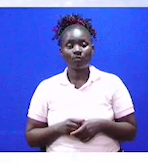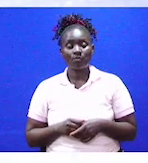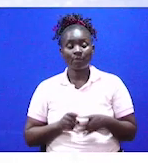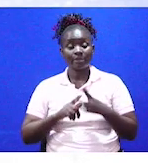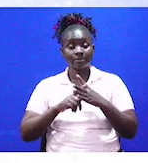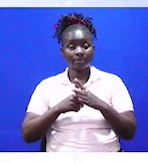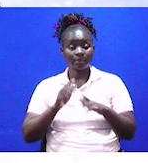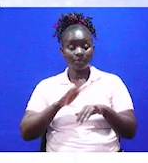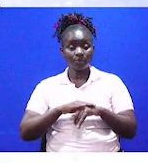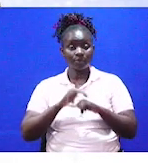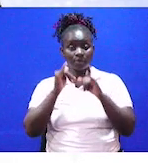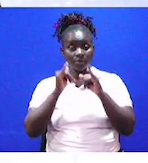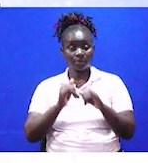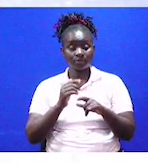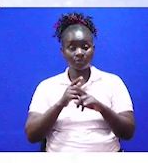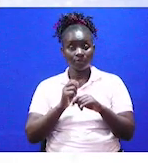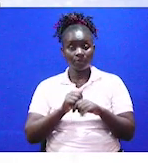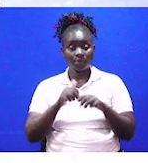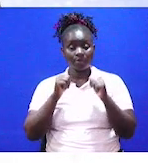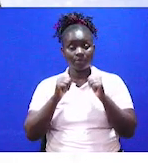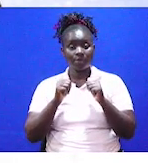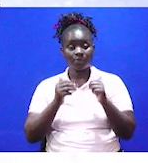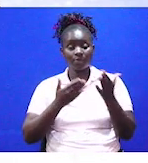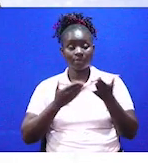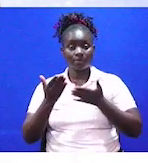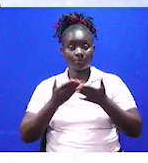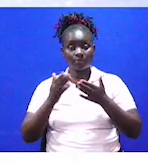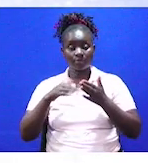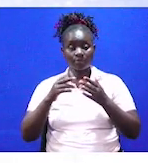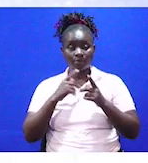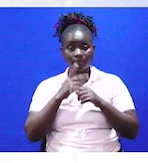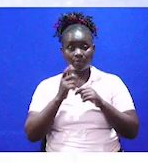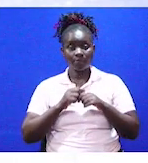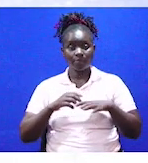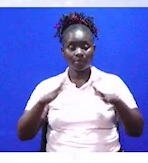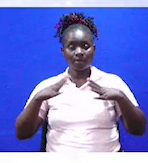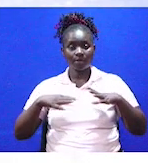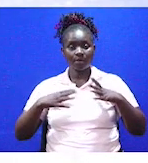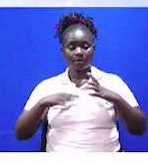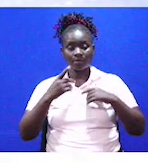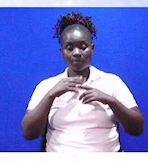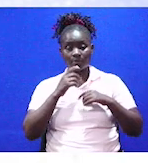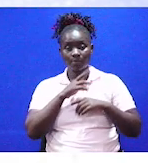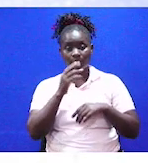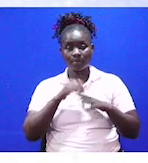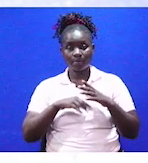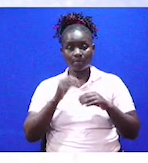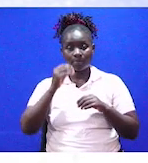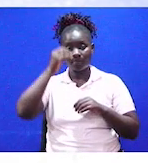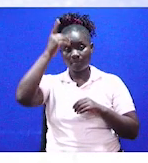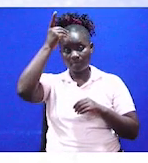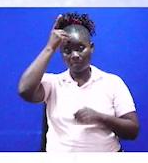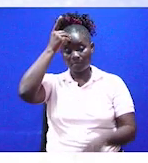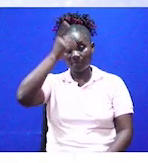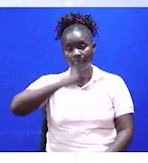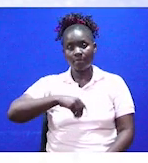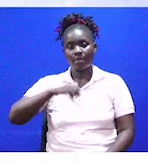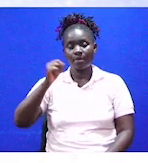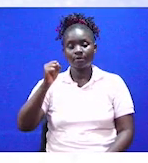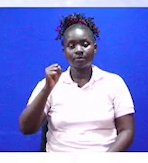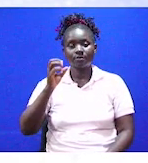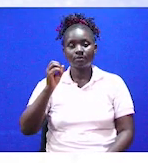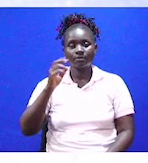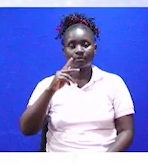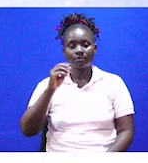Kuruwase County ya Nyamira nigo ensemo ya bamenyi Kuruwase kenyoro gia soko uru ike kutuka ensemo